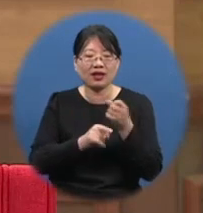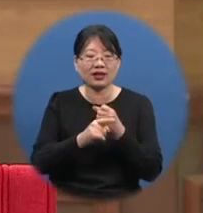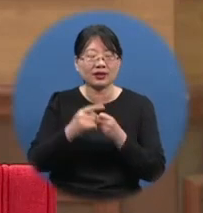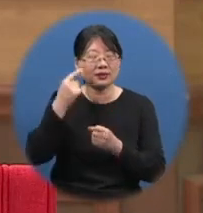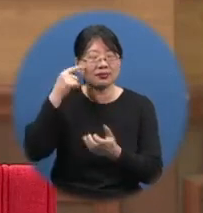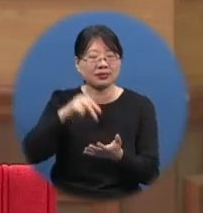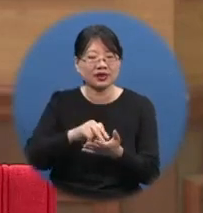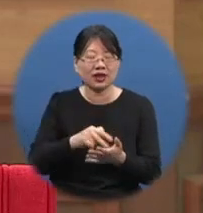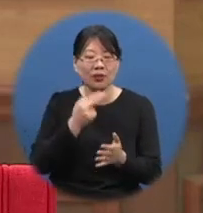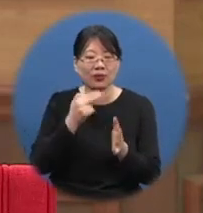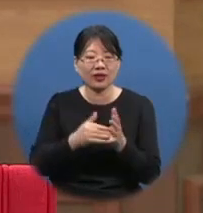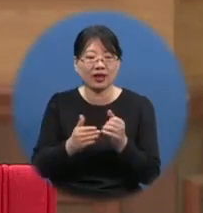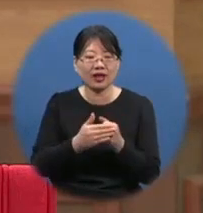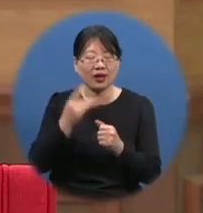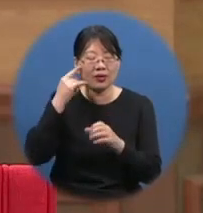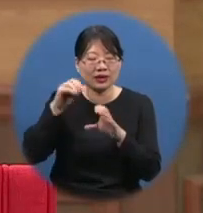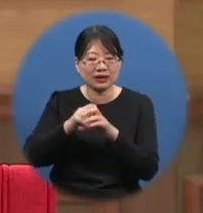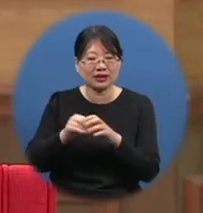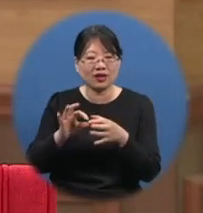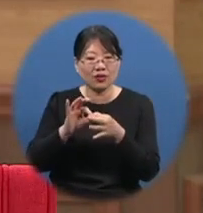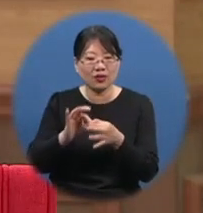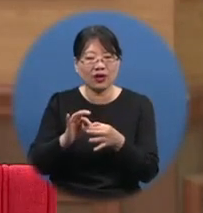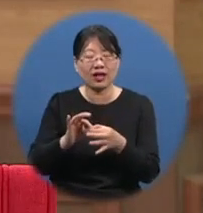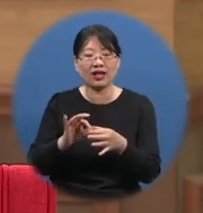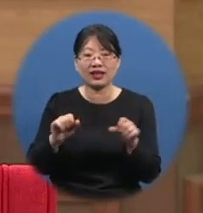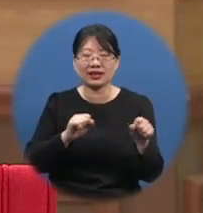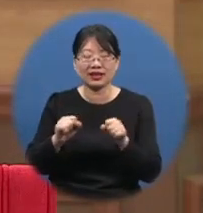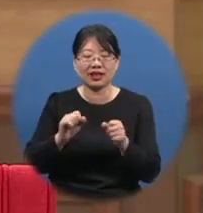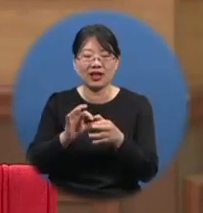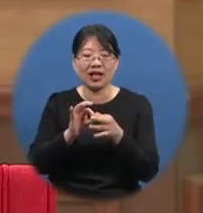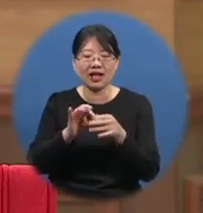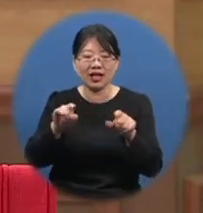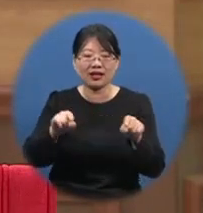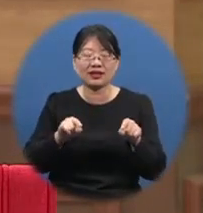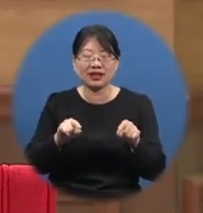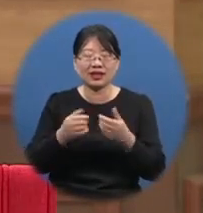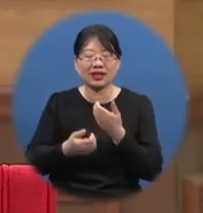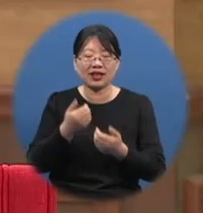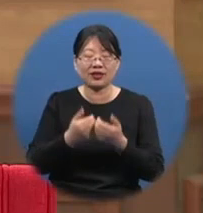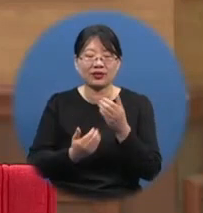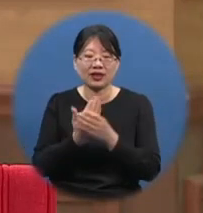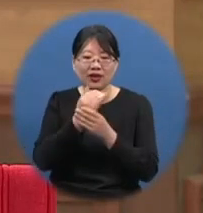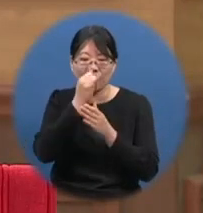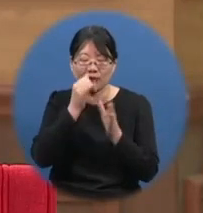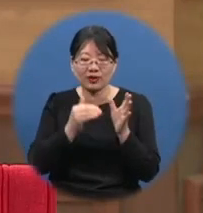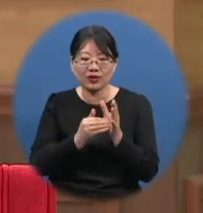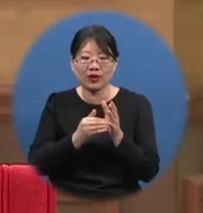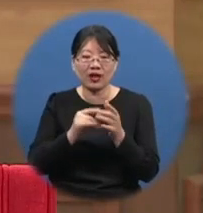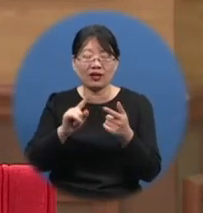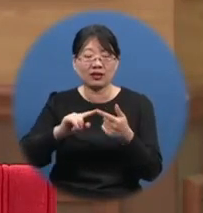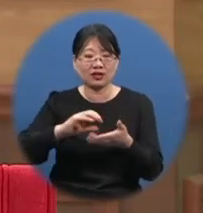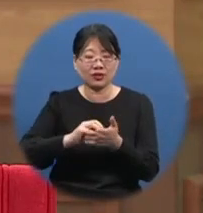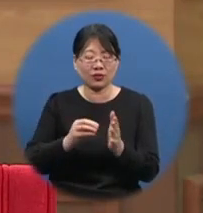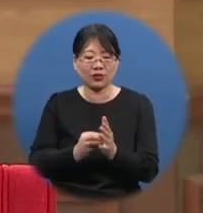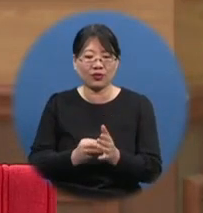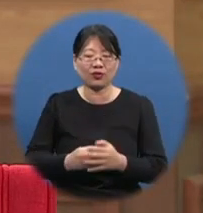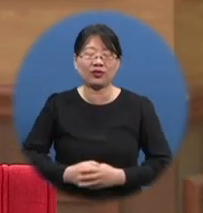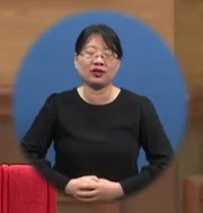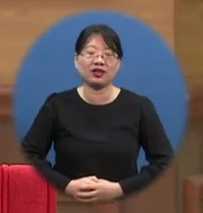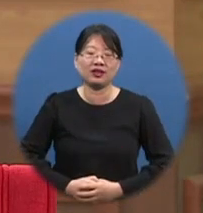야, 물론이죠. 그럼 이게 머리 든 거와 실행 사이에 갭이 발생이 될 거고 그 갭만큼